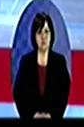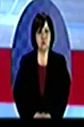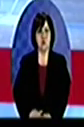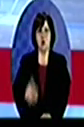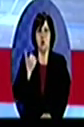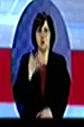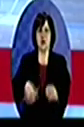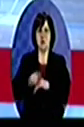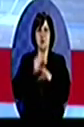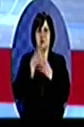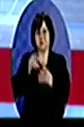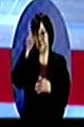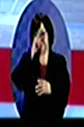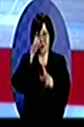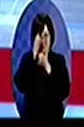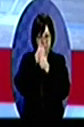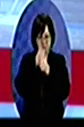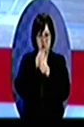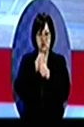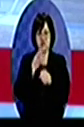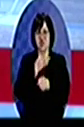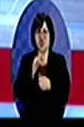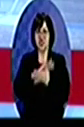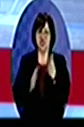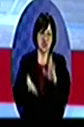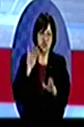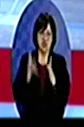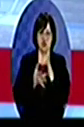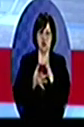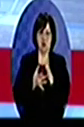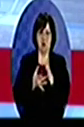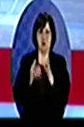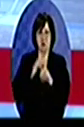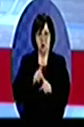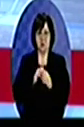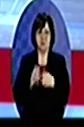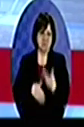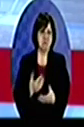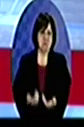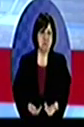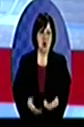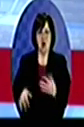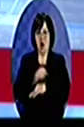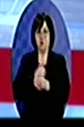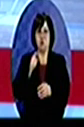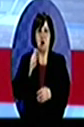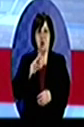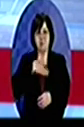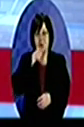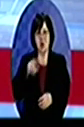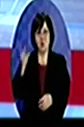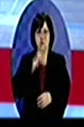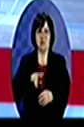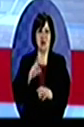Монгол Улс аймгийн нэгдсэн эмнэлэг лабораторийн шинжилгээний шин техник технологиг нэвтрүүлээд байгаа талаар мэдээлэл ирсэн байна. Ангиснэр аймгийн хүн амын эрүүл мэндийг